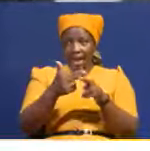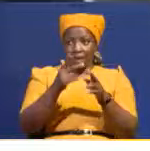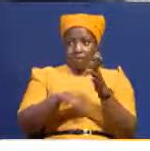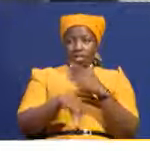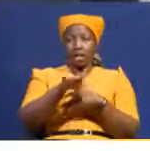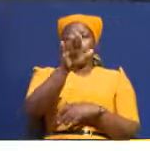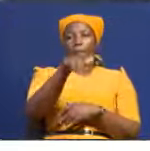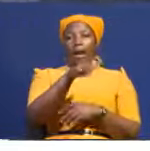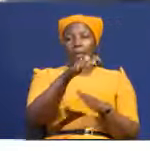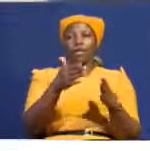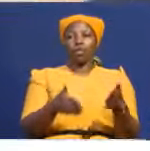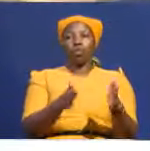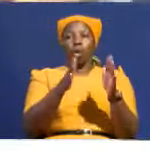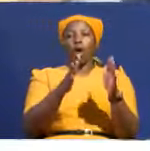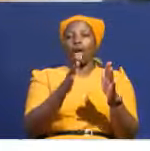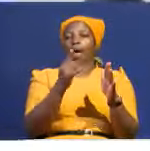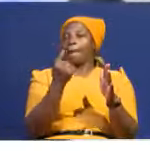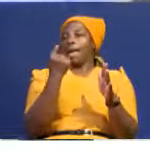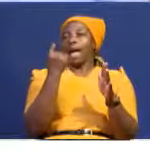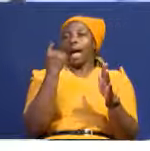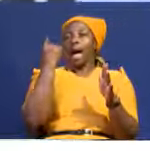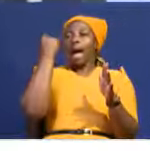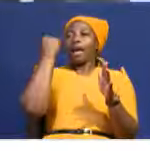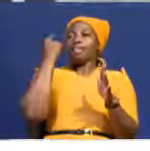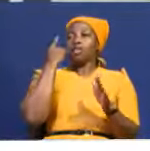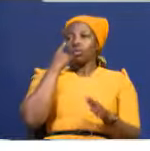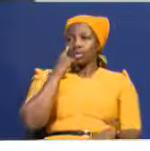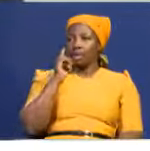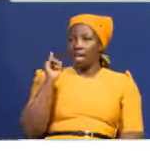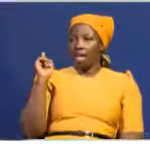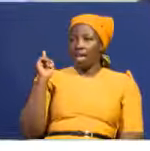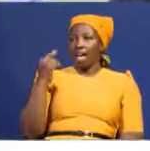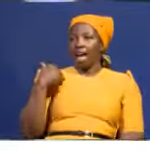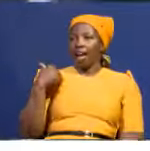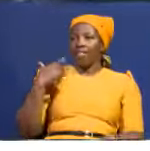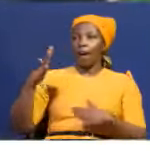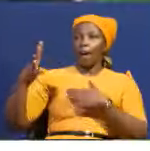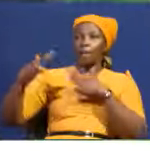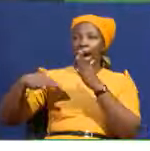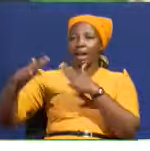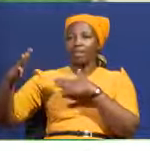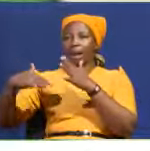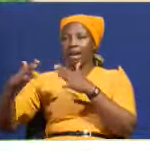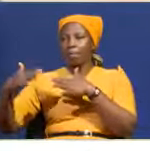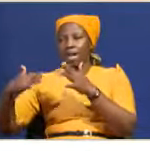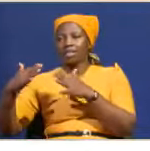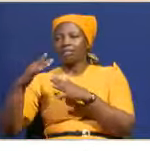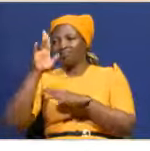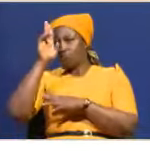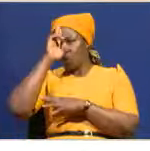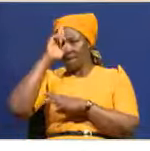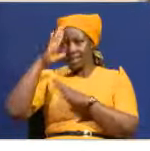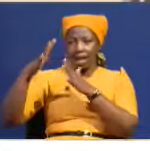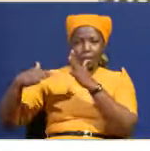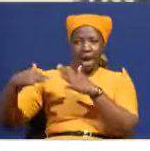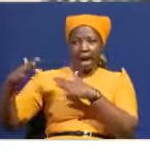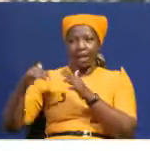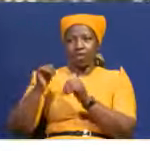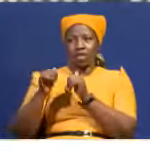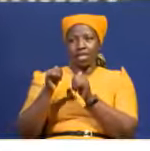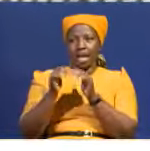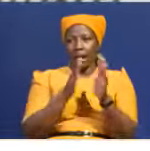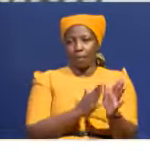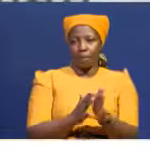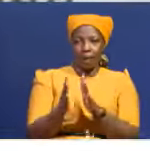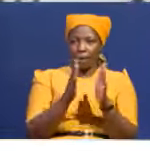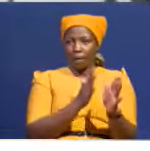Parliament Road, na nyuma yangu unaona ni bendi mbalimbali ambazo tayari zinajitayarisha kwa ajili